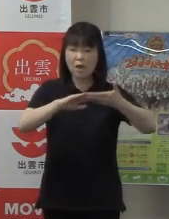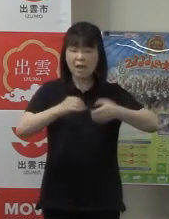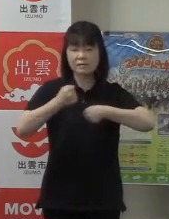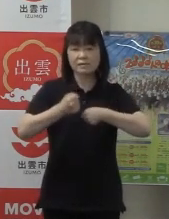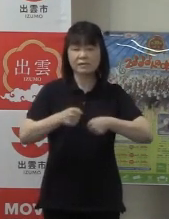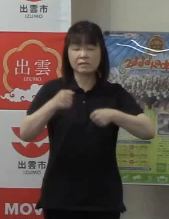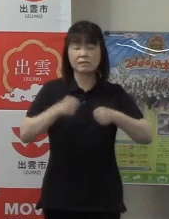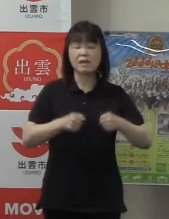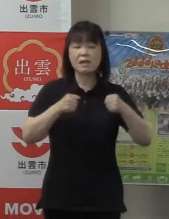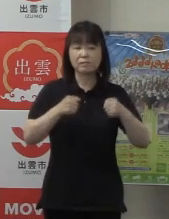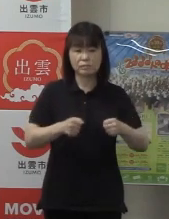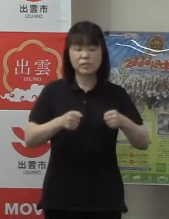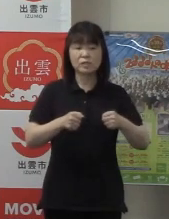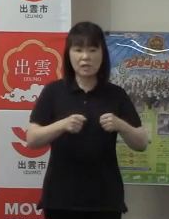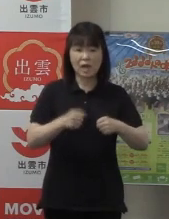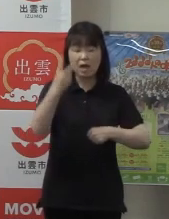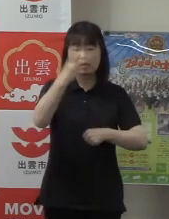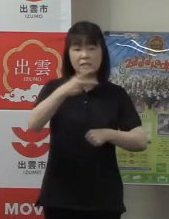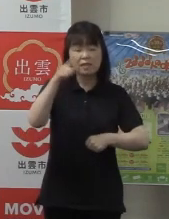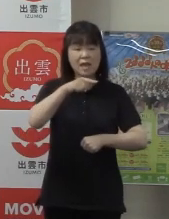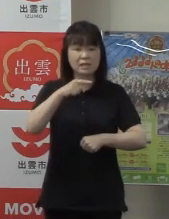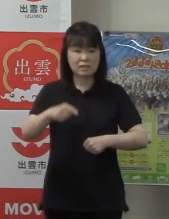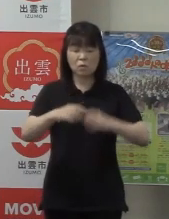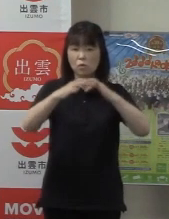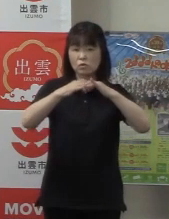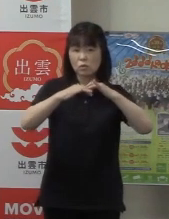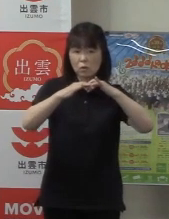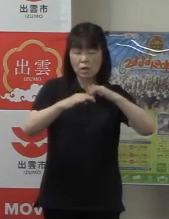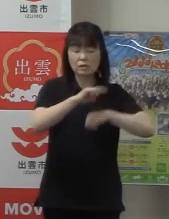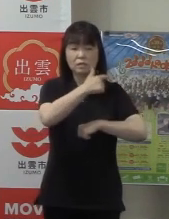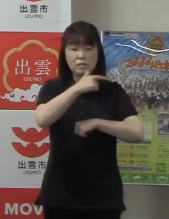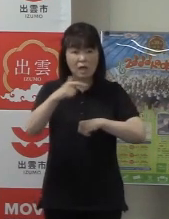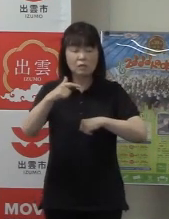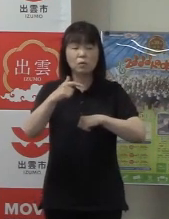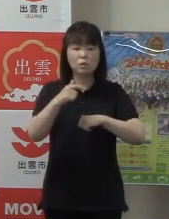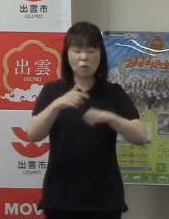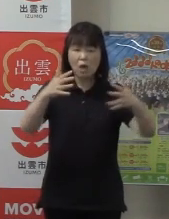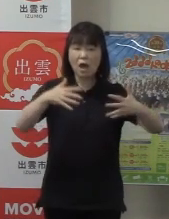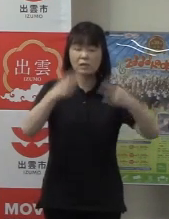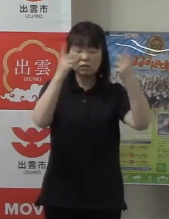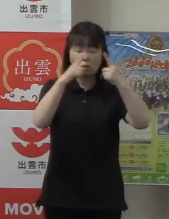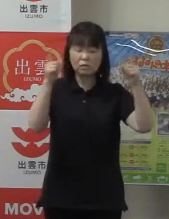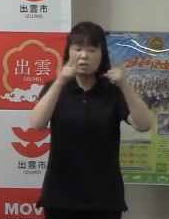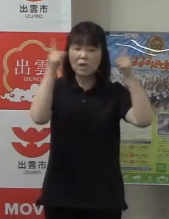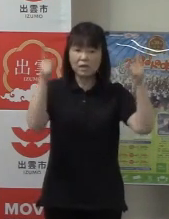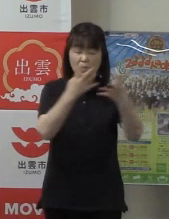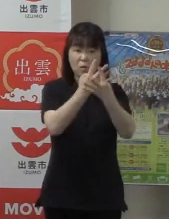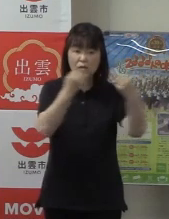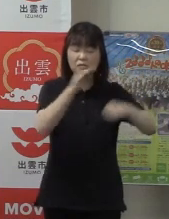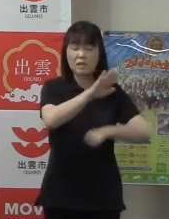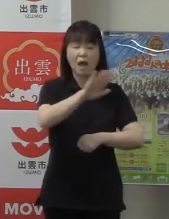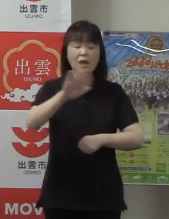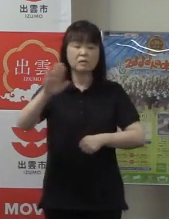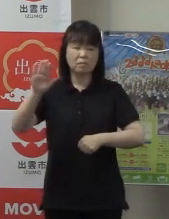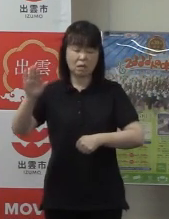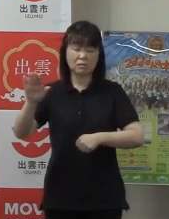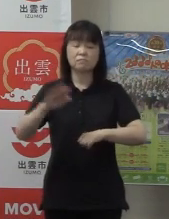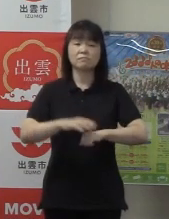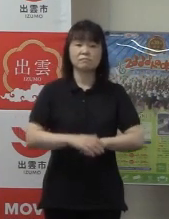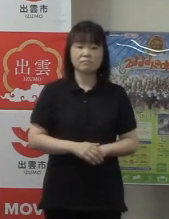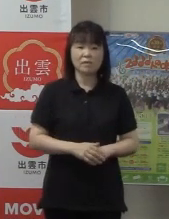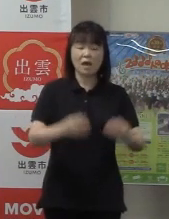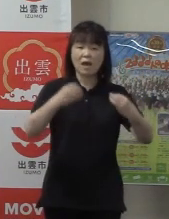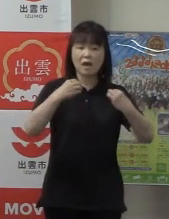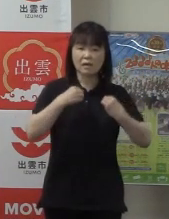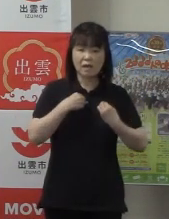のイベントも控えております。また行楽シーズンということになってまいります。このような状況ではありますが、感染